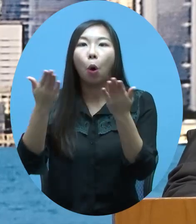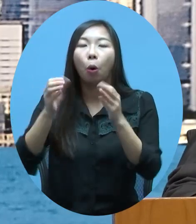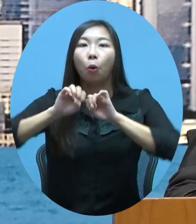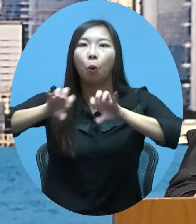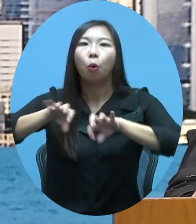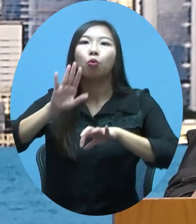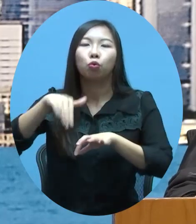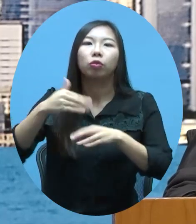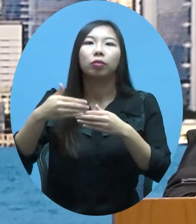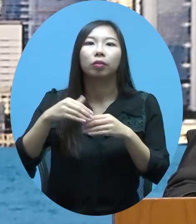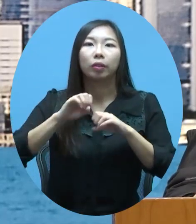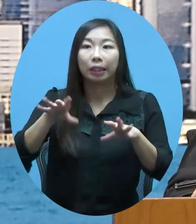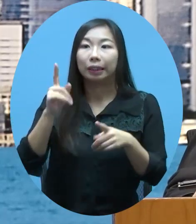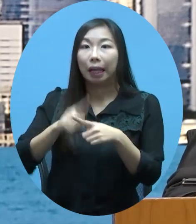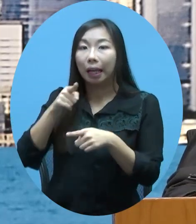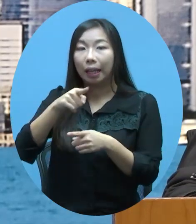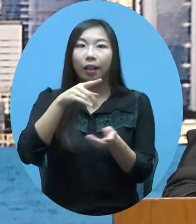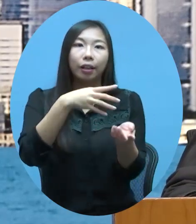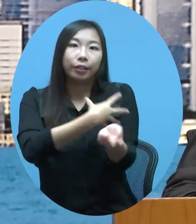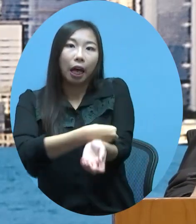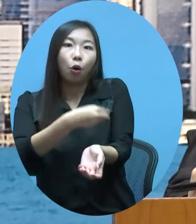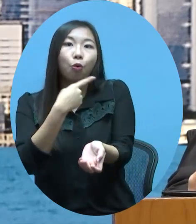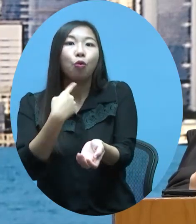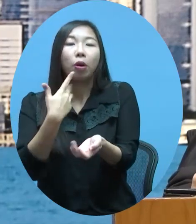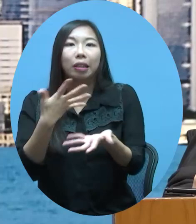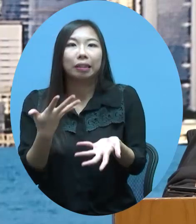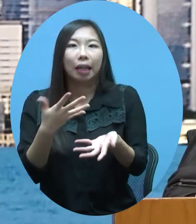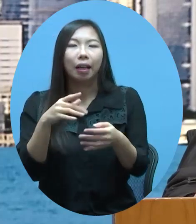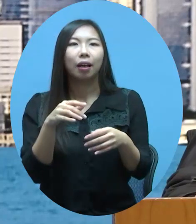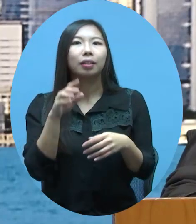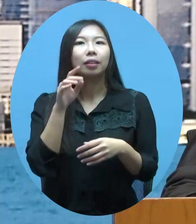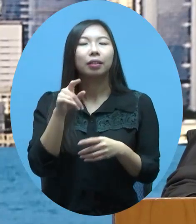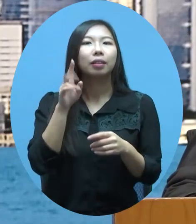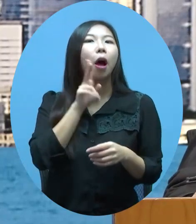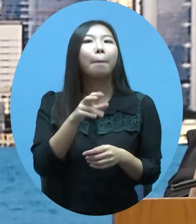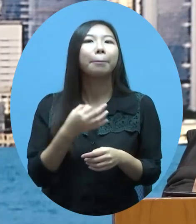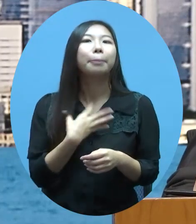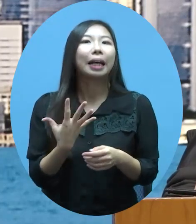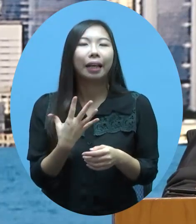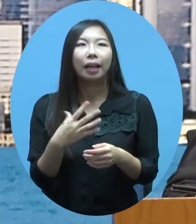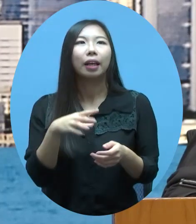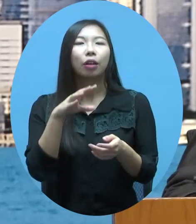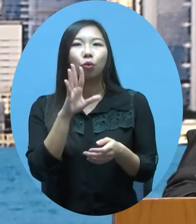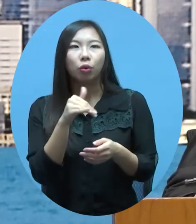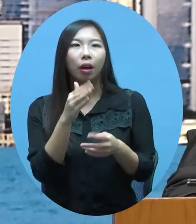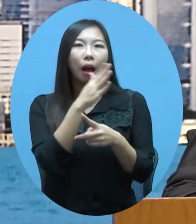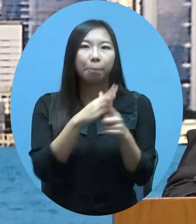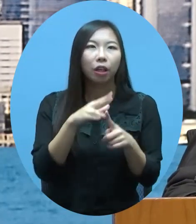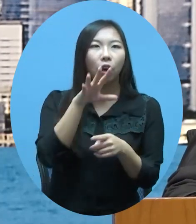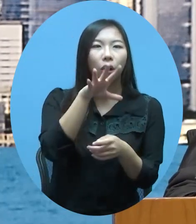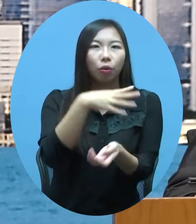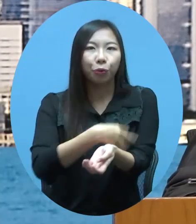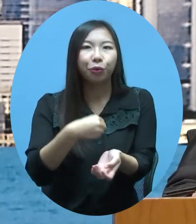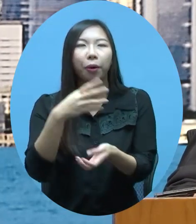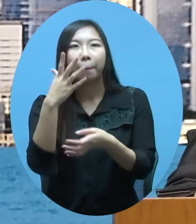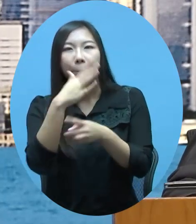佢通常即係攞咗之後，因為佢而家都未完咗個14日啦，佢好似中間會攞，跟住又會再攞，咁每一次攞完